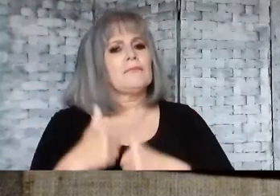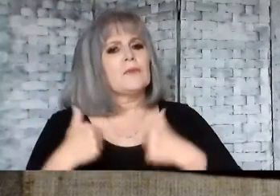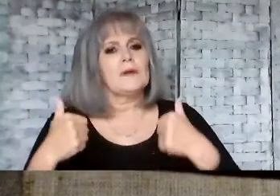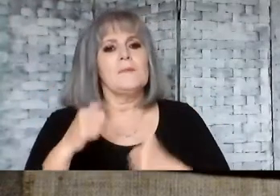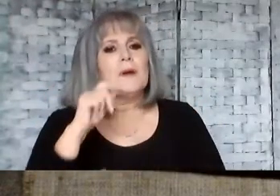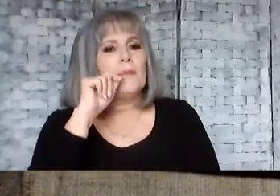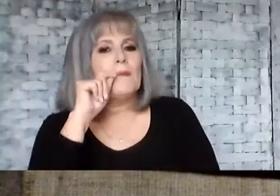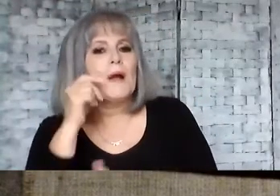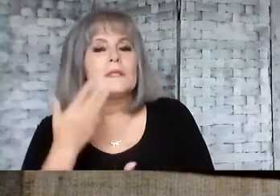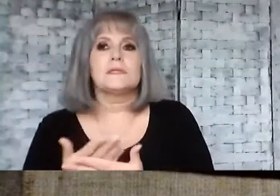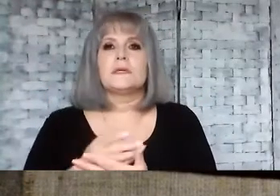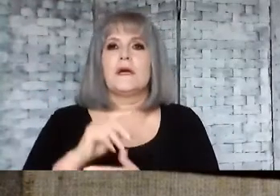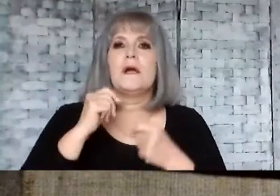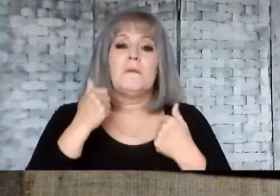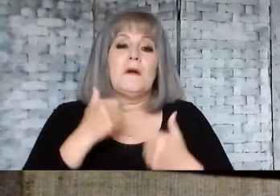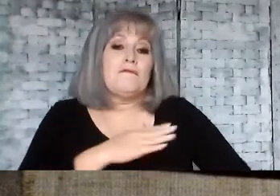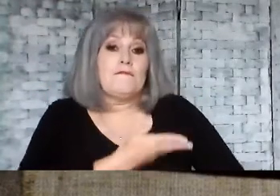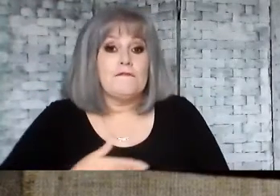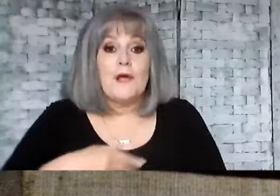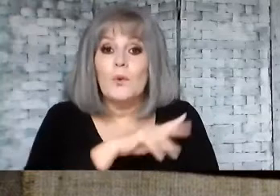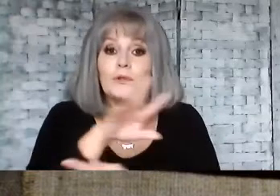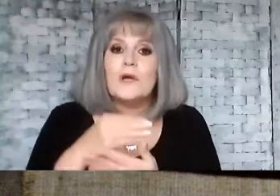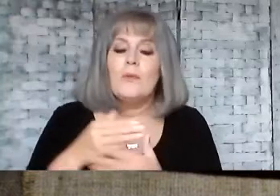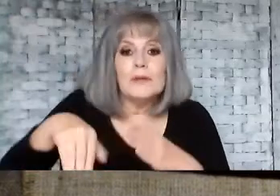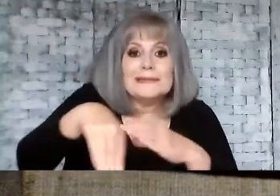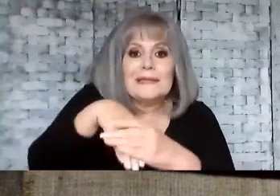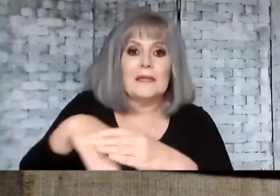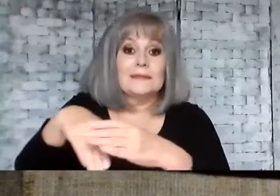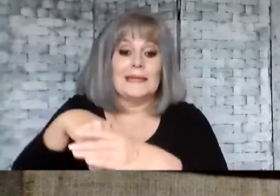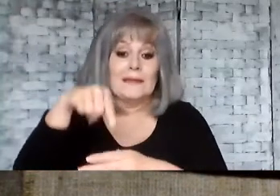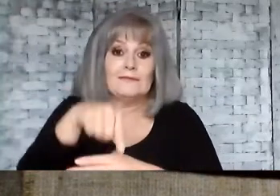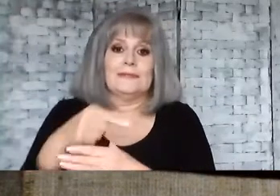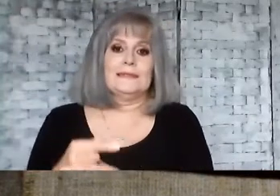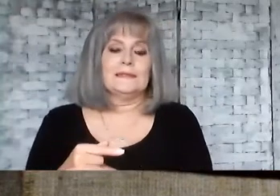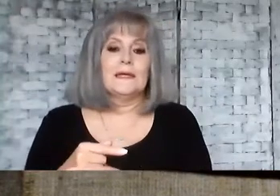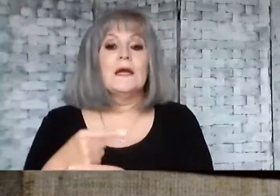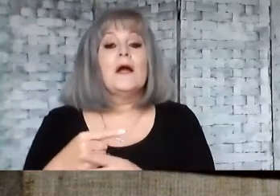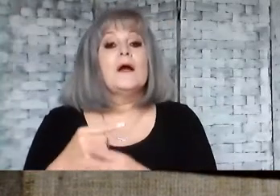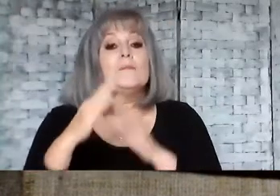baie mans en vrouens, het deel geraak van die gemeente. Nou toe die hoofpriester